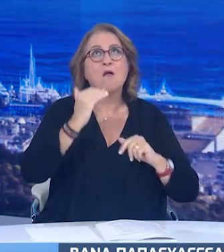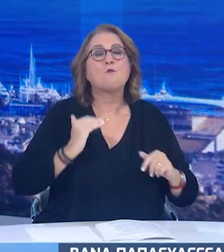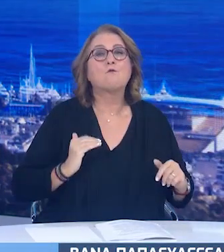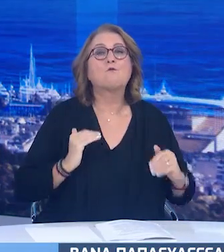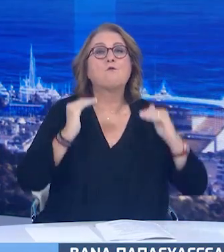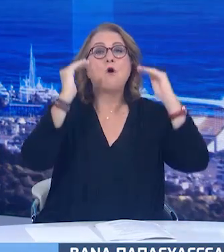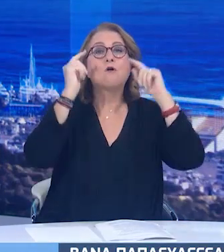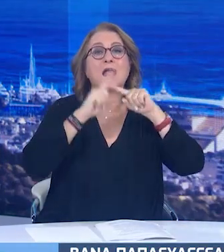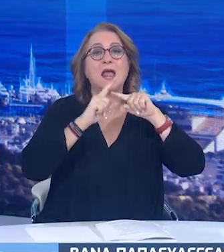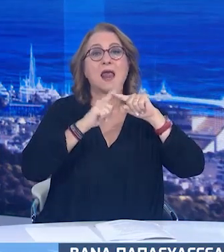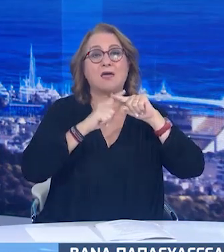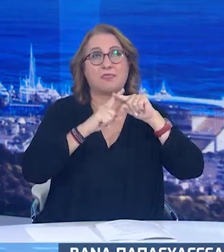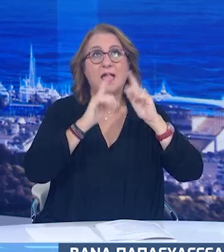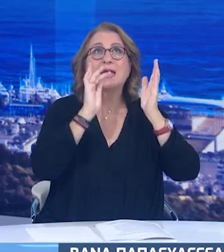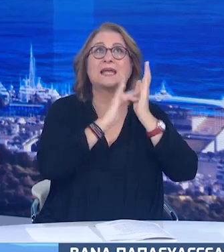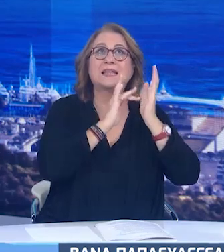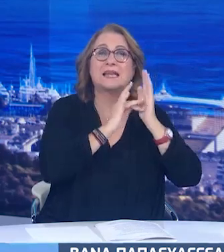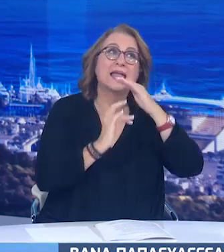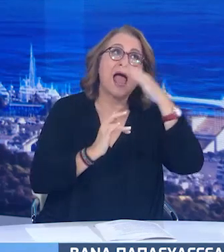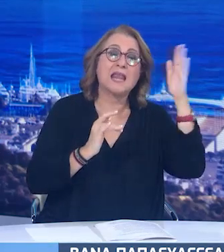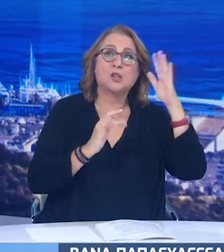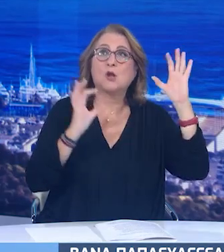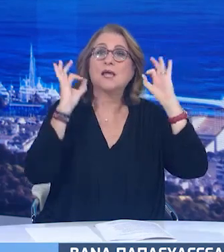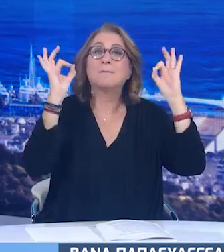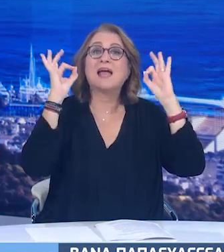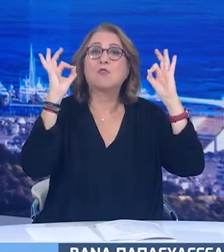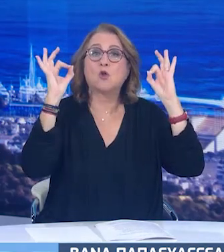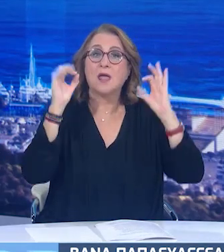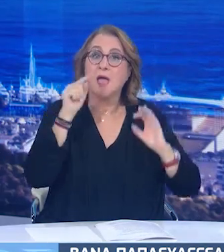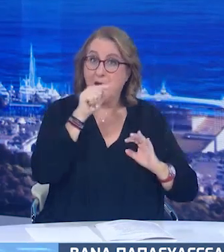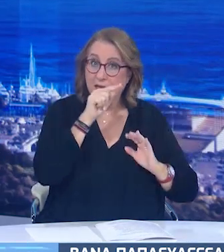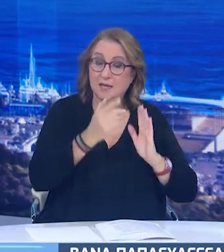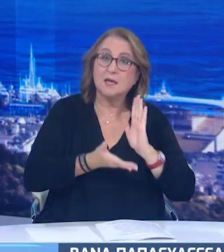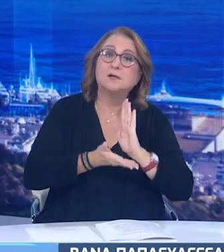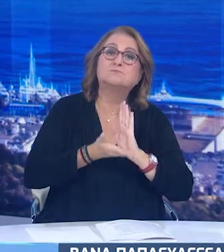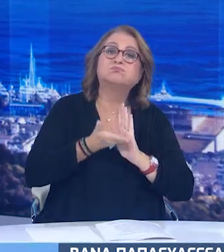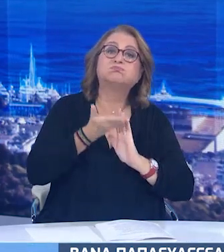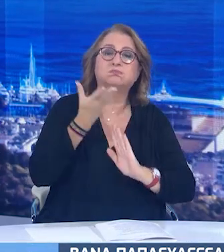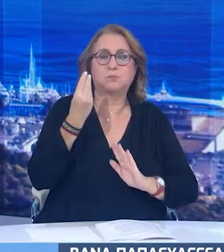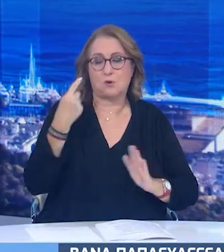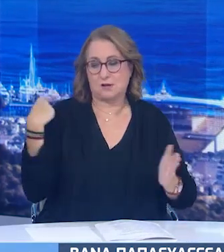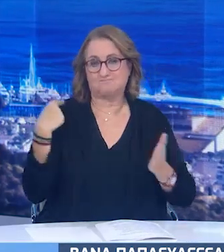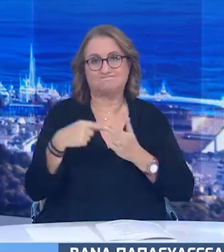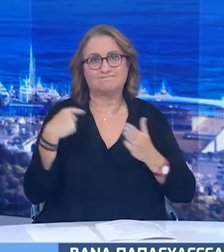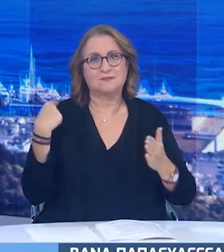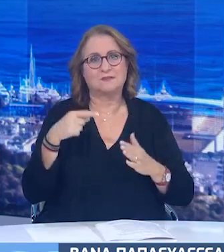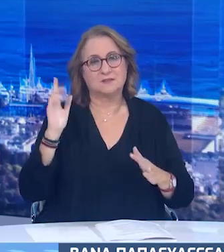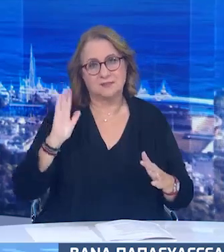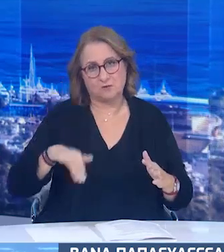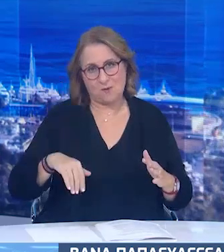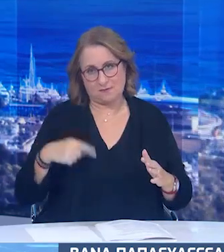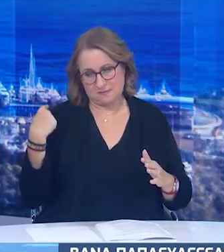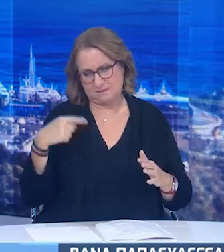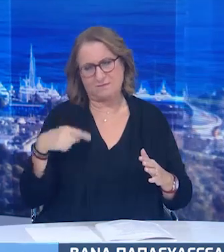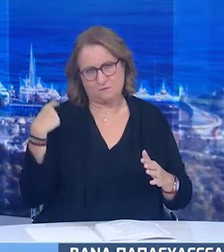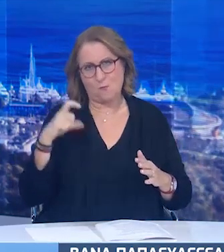ιδιαίτερα στην Κεντρική και Ανατολική Μακεδονία, όπου παρατηρούμε σημαντική αύξηση των νέων κρουσμάτων την τελευταία εβδομάδα. Ενδεικτικά, θα αναφέρω